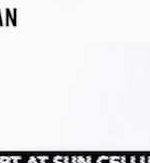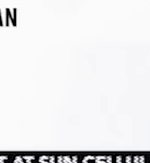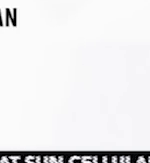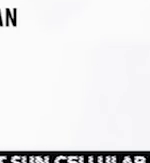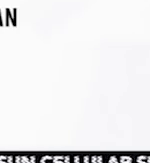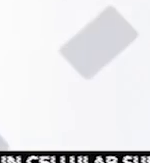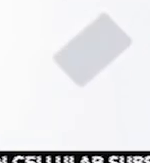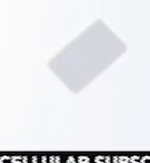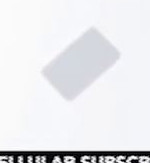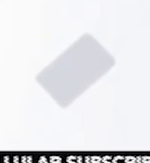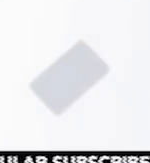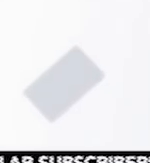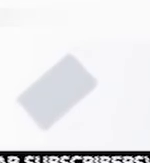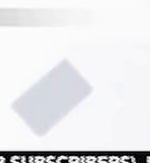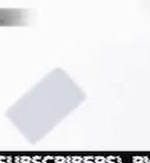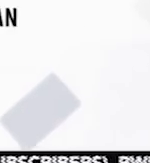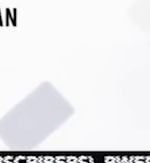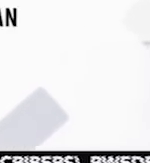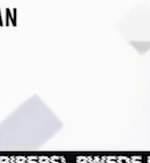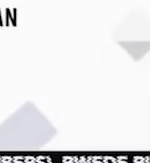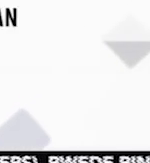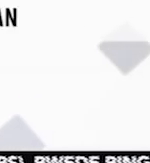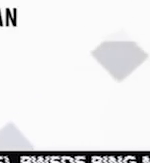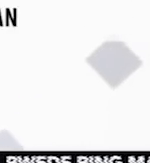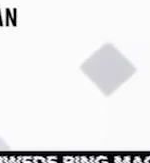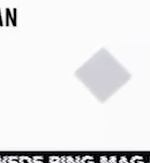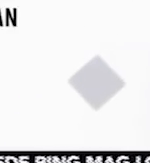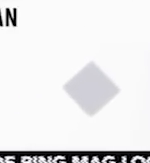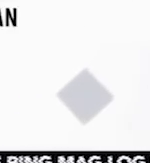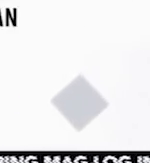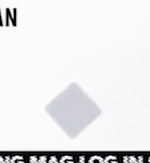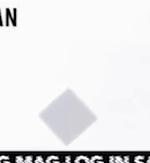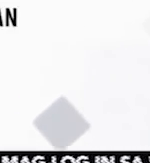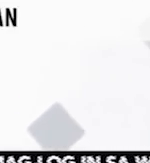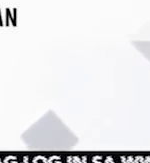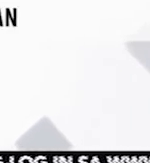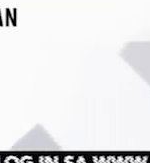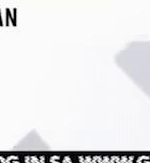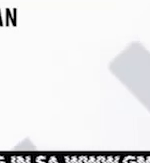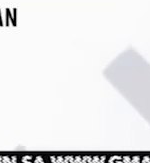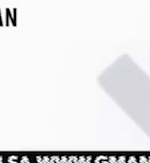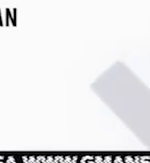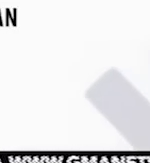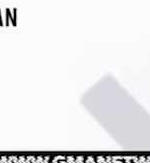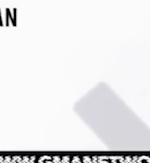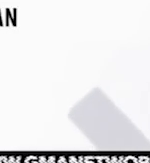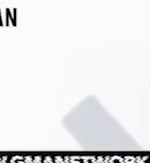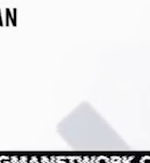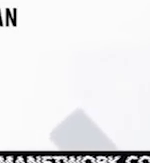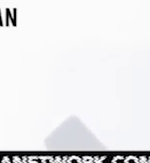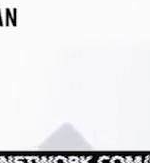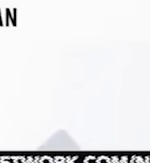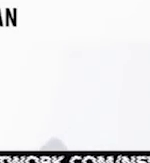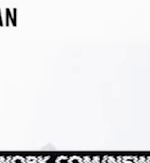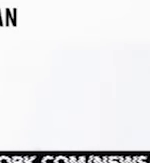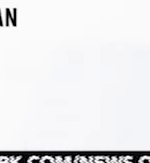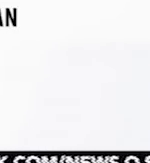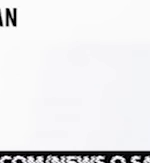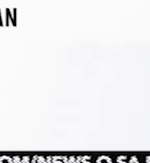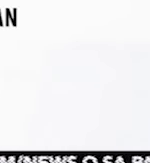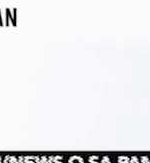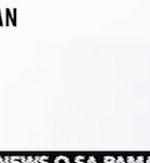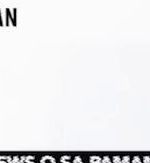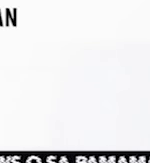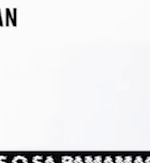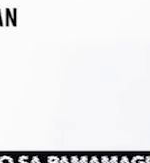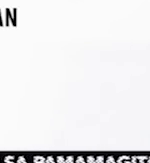sa COVID-19. January 30, araw ng Linggo, nang huling makasalamuhan ng Pangulo ang nagpositibong household staff. Pero dalawang beses na raw